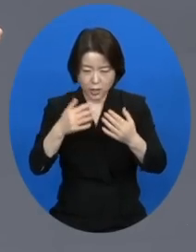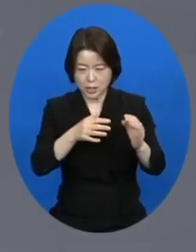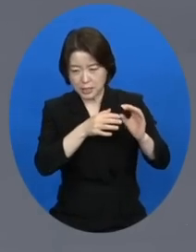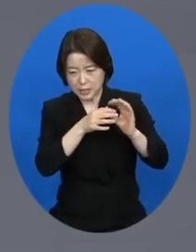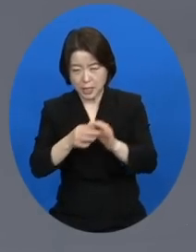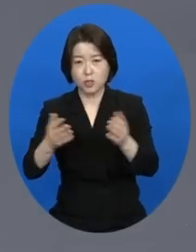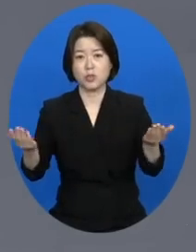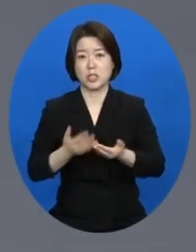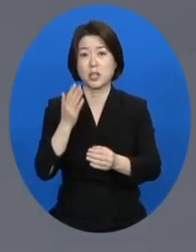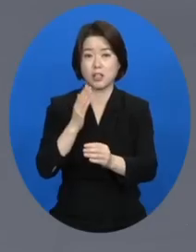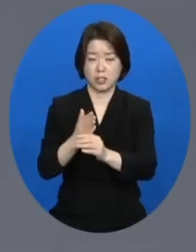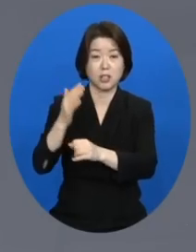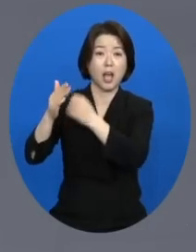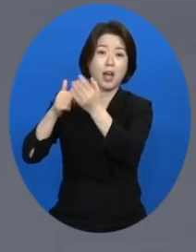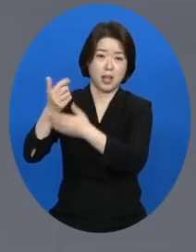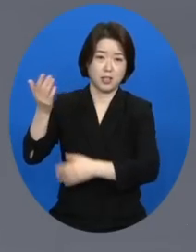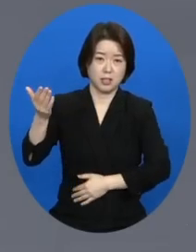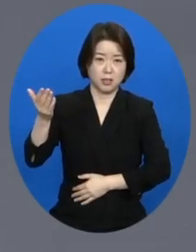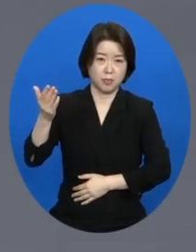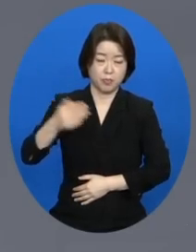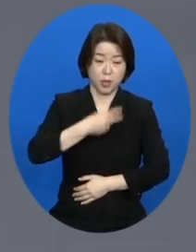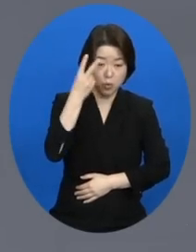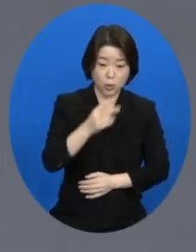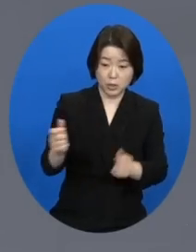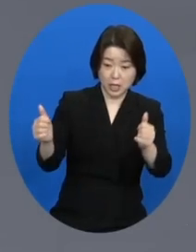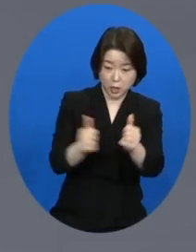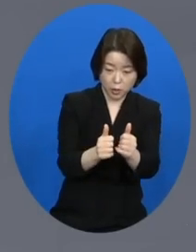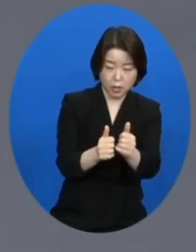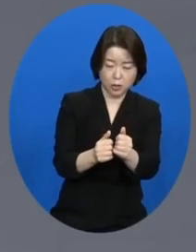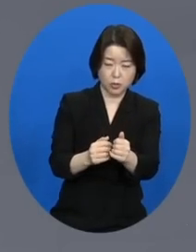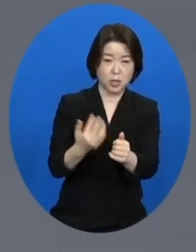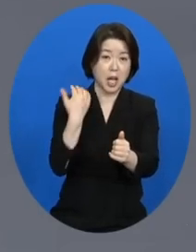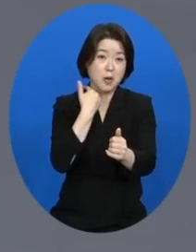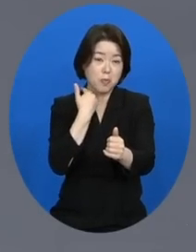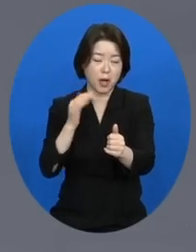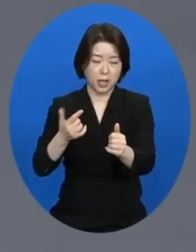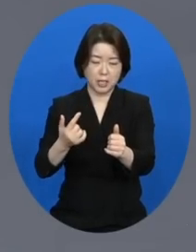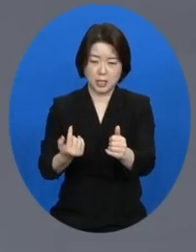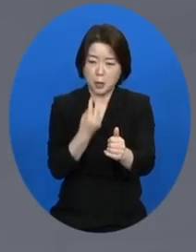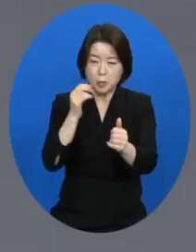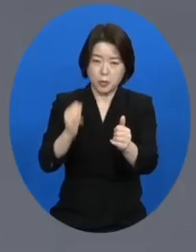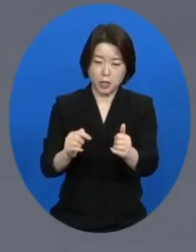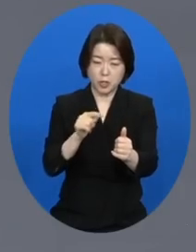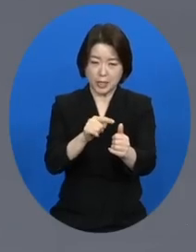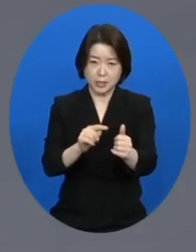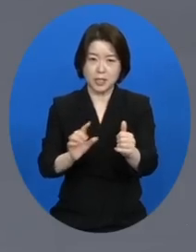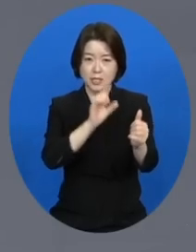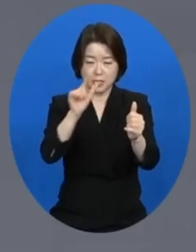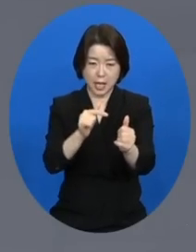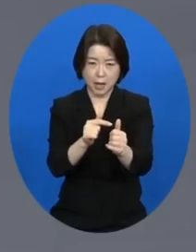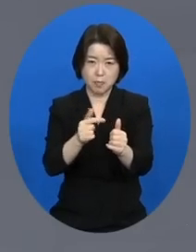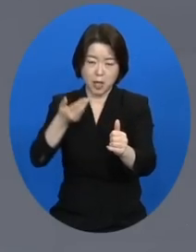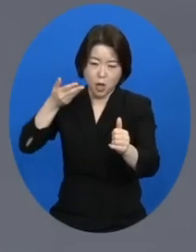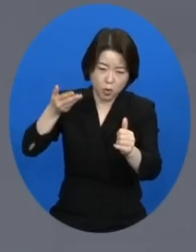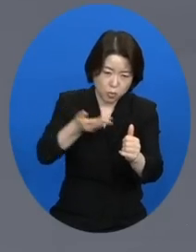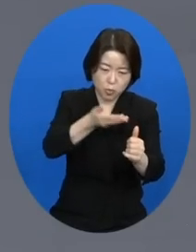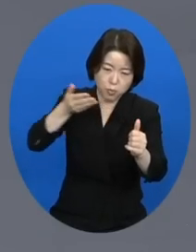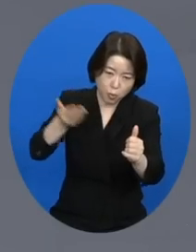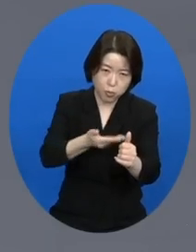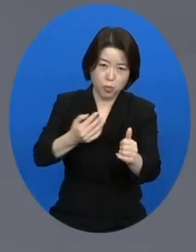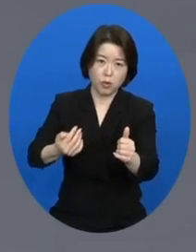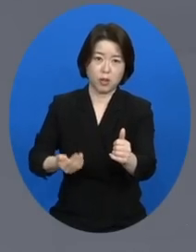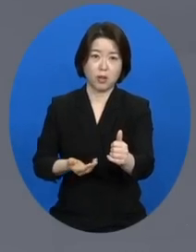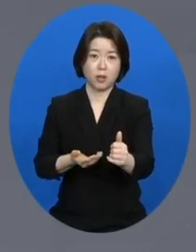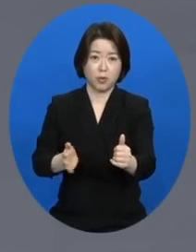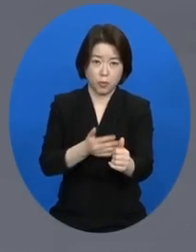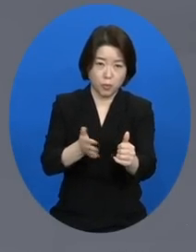계셨습니다. 하나님은 요셉의 곁에서 숨어 계신 것이 아니라 숨쉬고 계셨고 그의 삶에 숨을 불어넣고